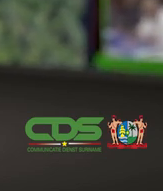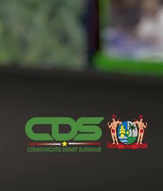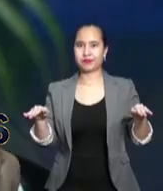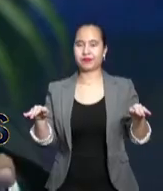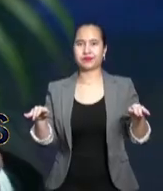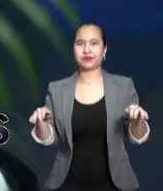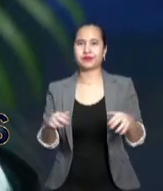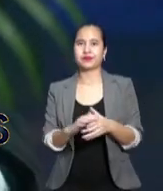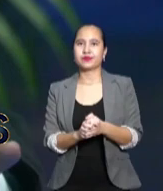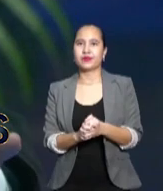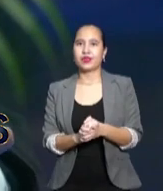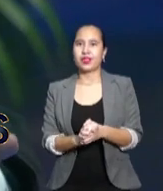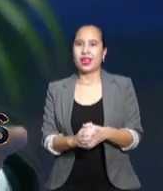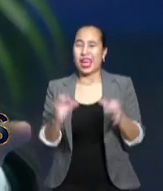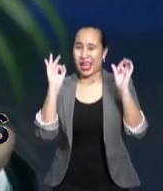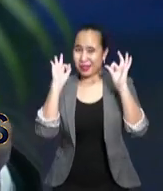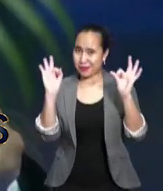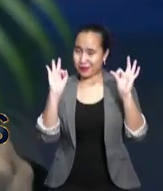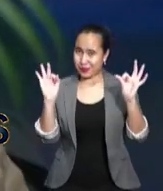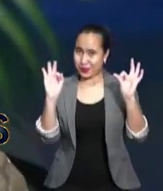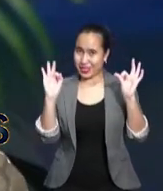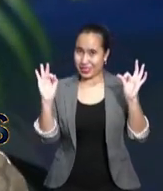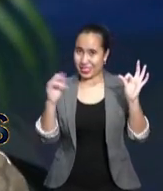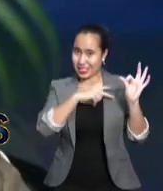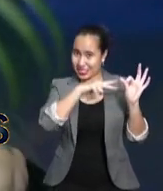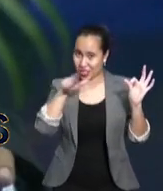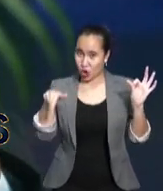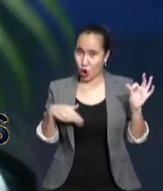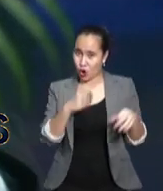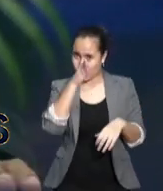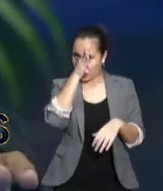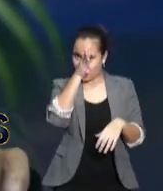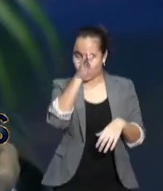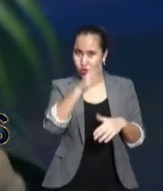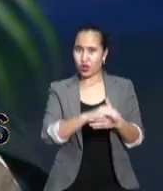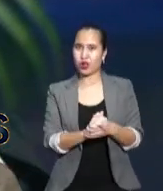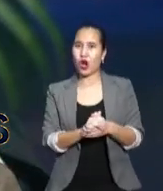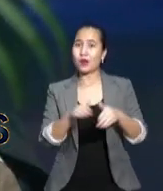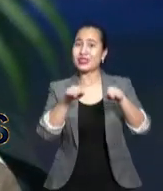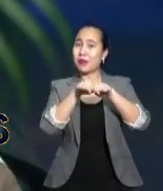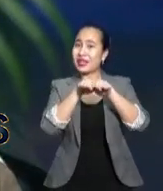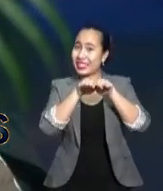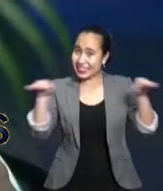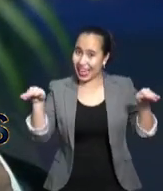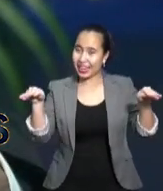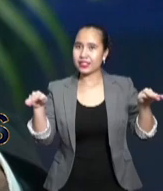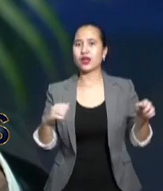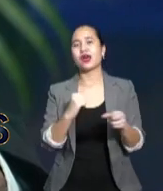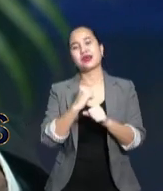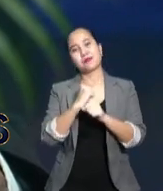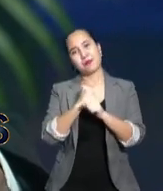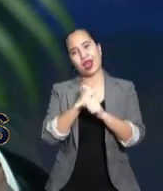minister. En precies dat is ons doel, dames en heren, om stabiliteit te creëren.